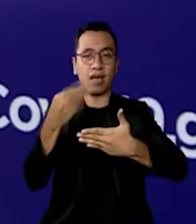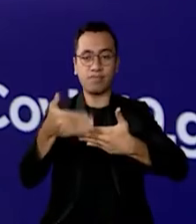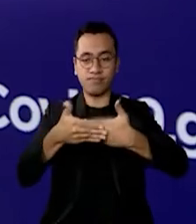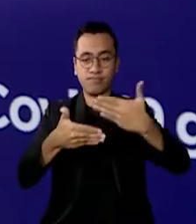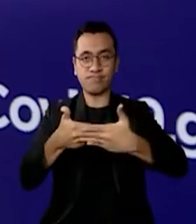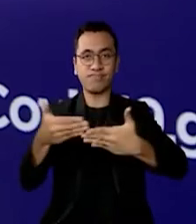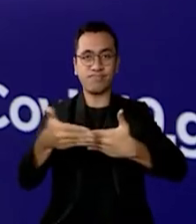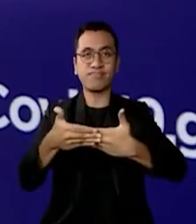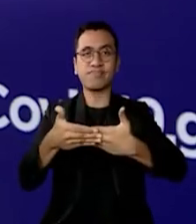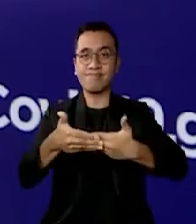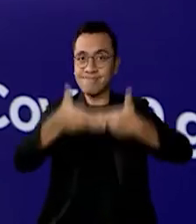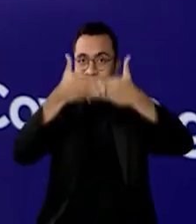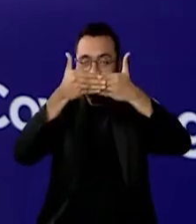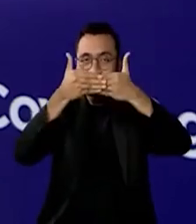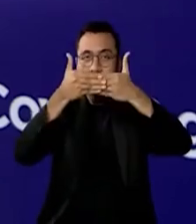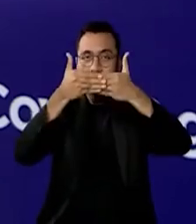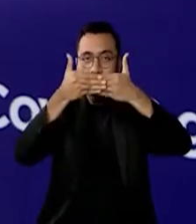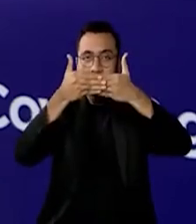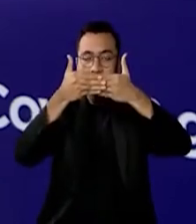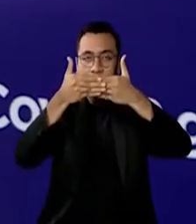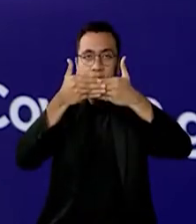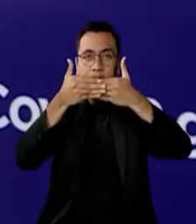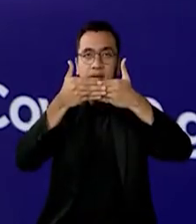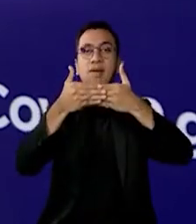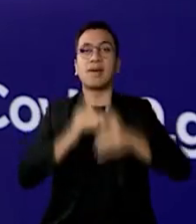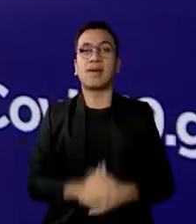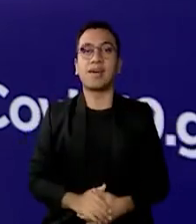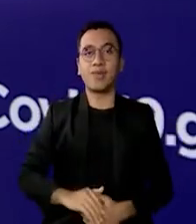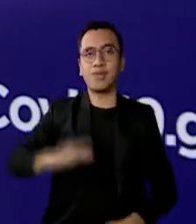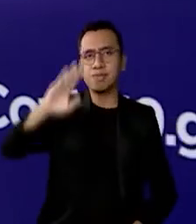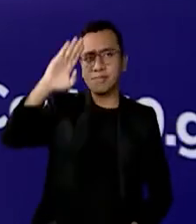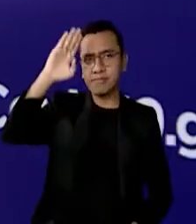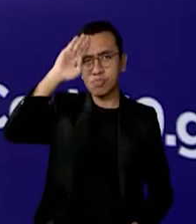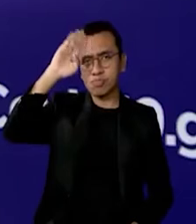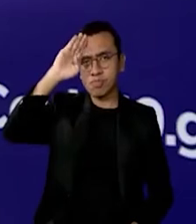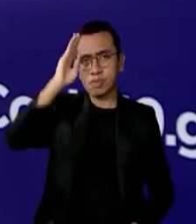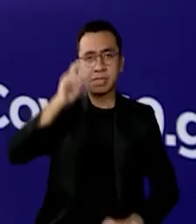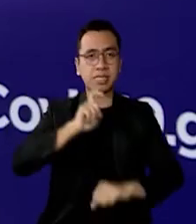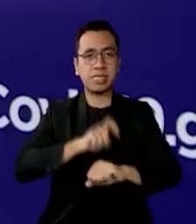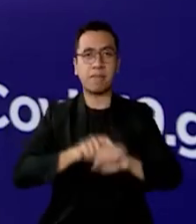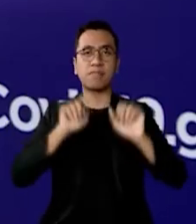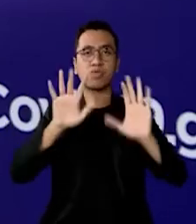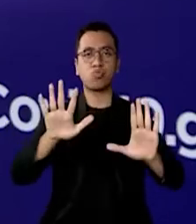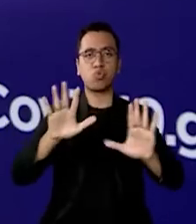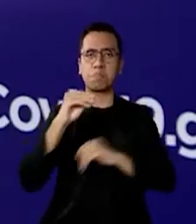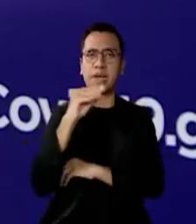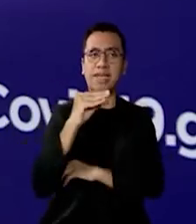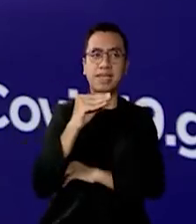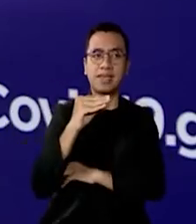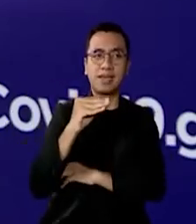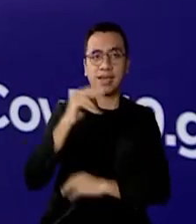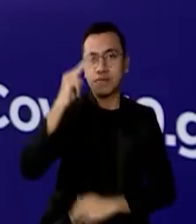para parno yaitu yang memang ketika acara itu jam 10-an salah pelantikan kepala desa